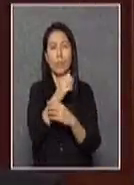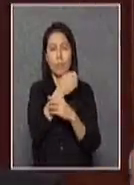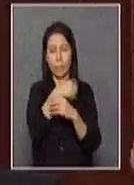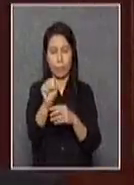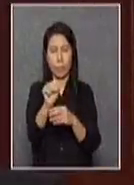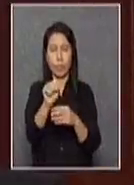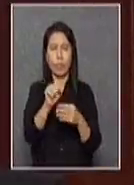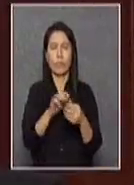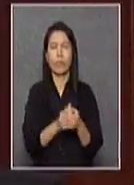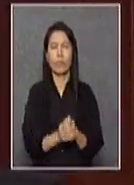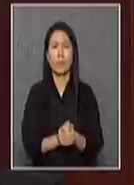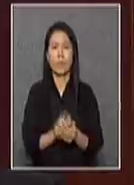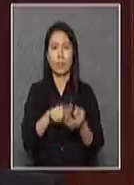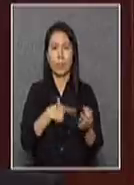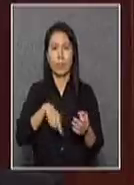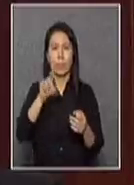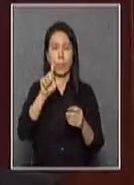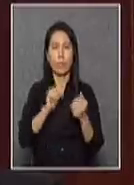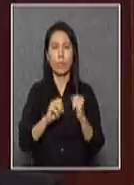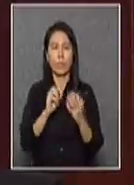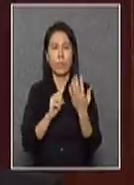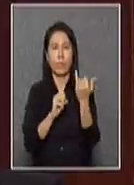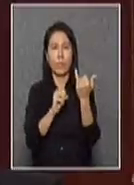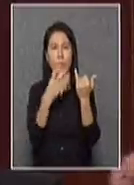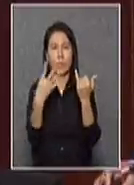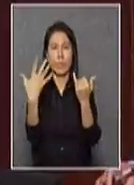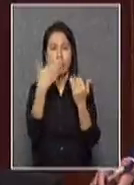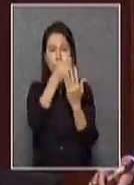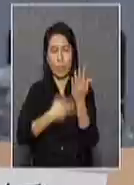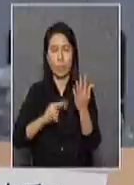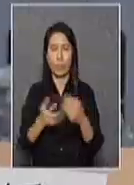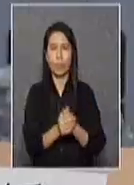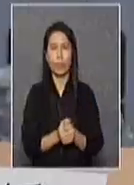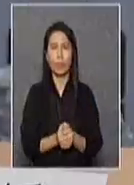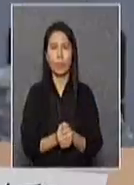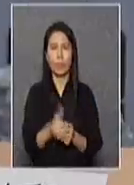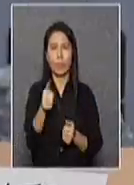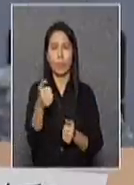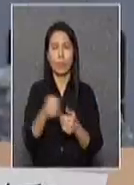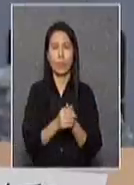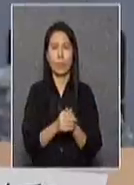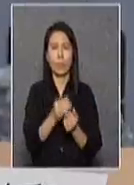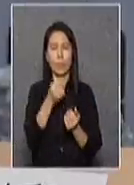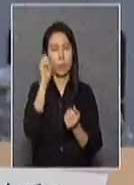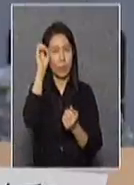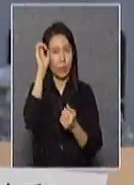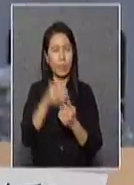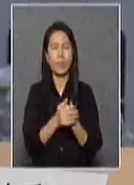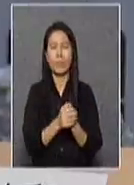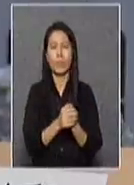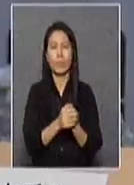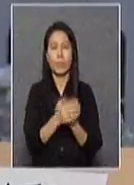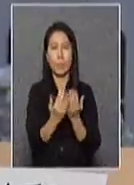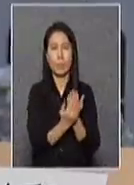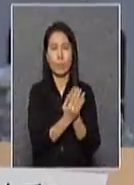否決。梁國雄議員，請你動議第645項修正案。 各位主席，我動議載列